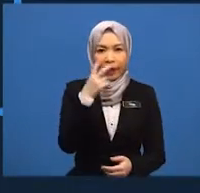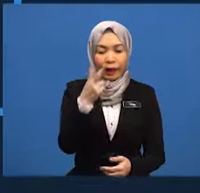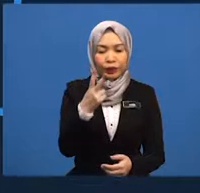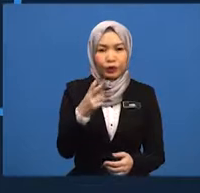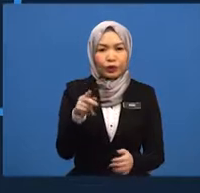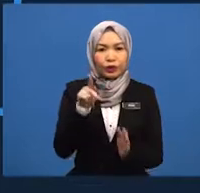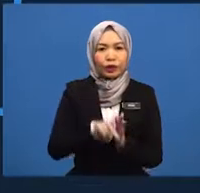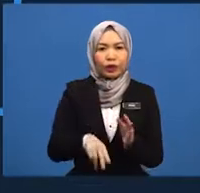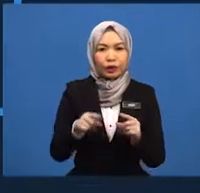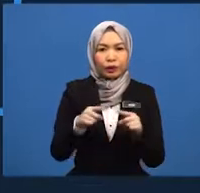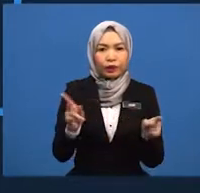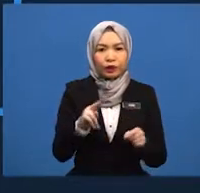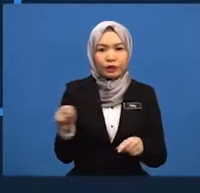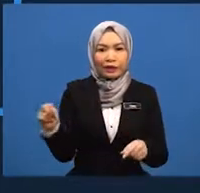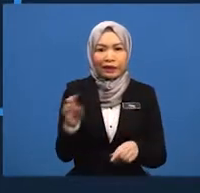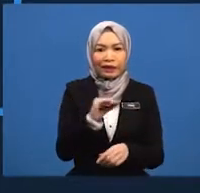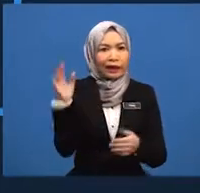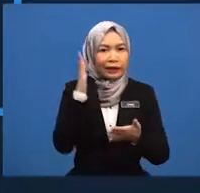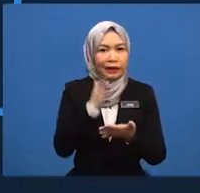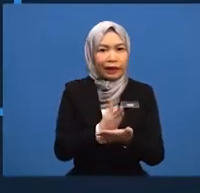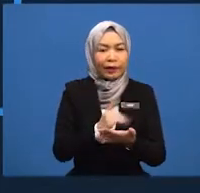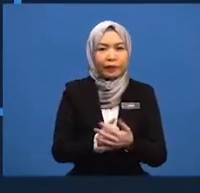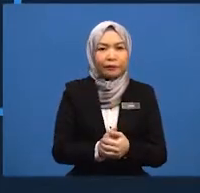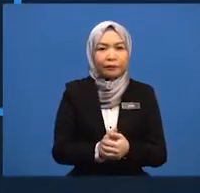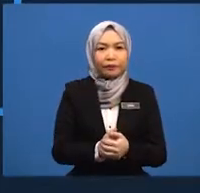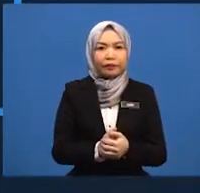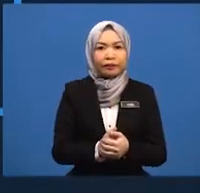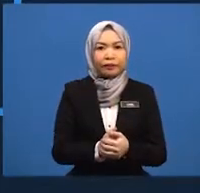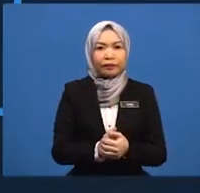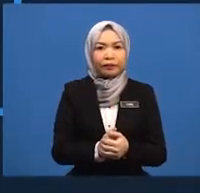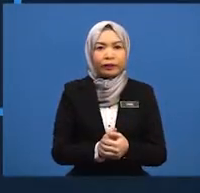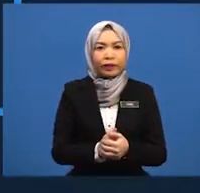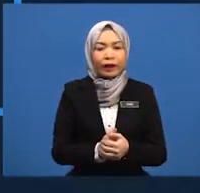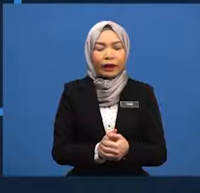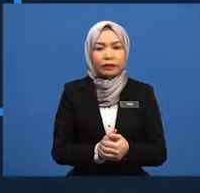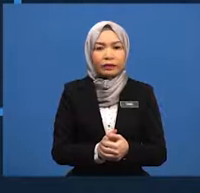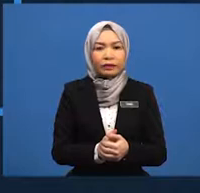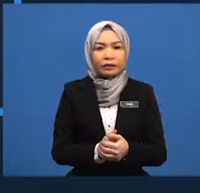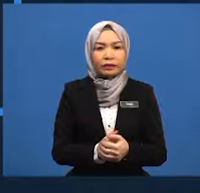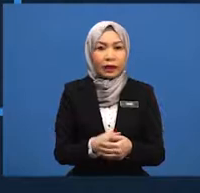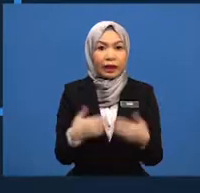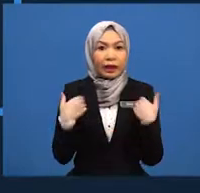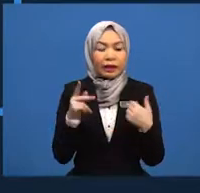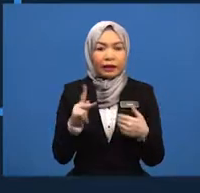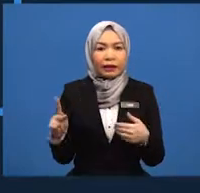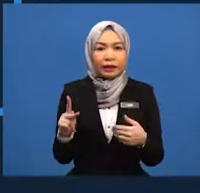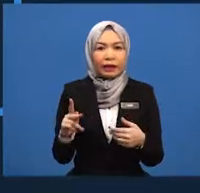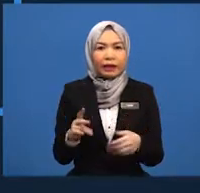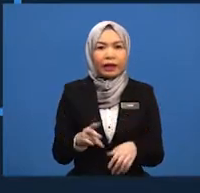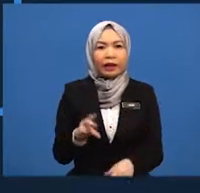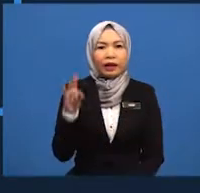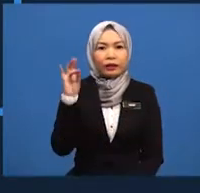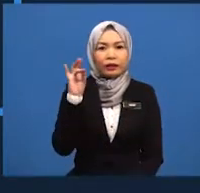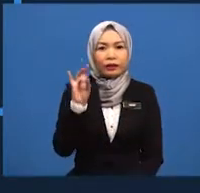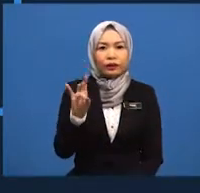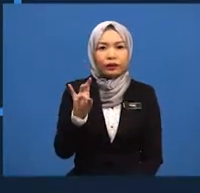tidak, adakah N lebih besar daripada M? Adakah 7 lebih